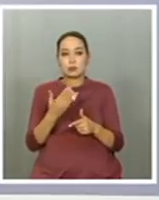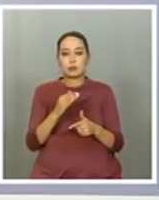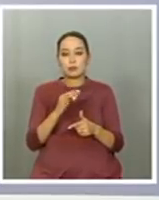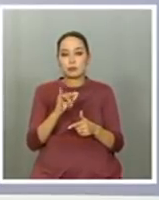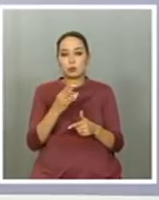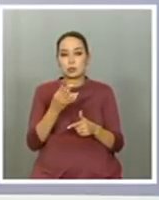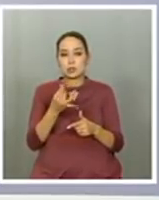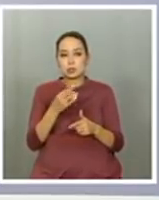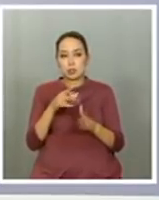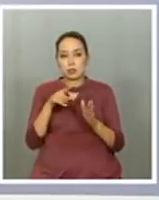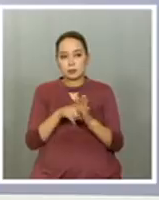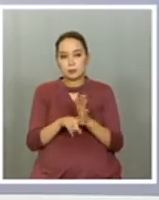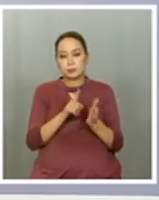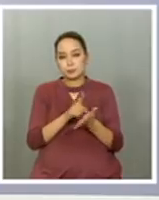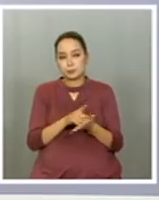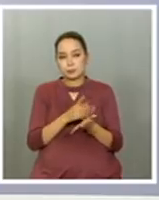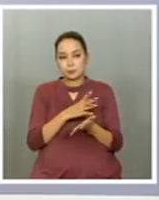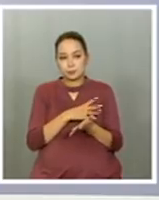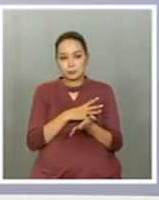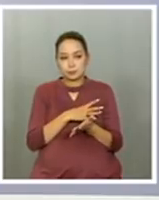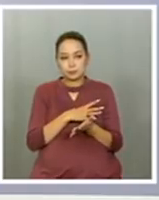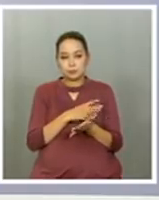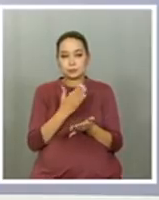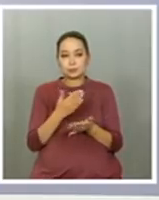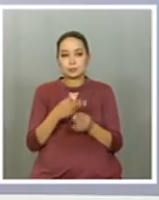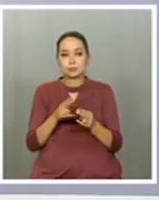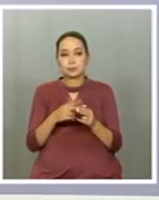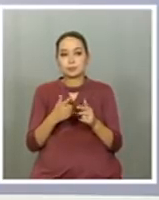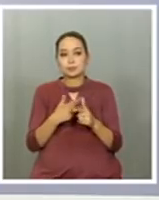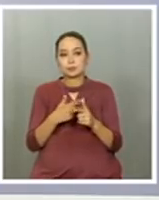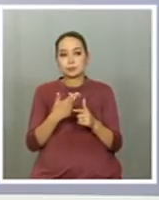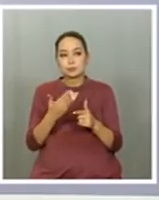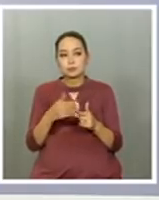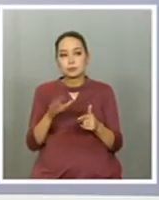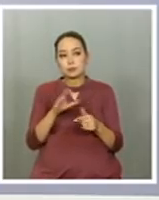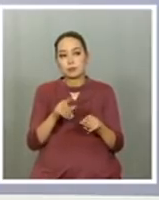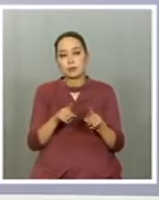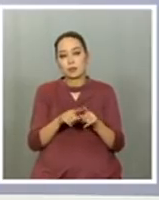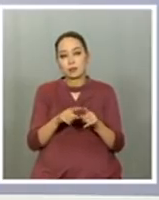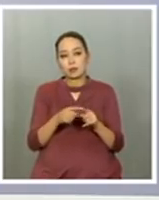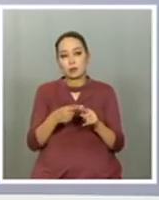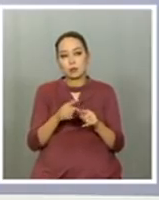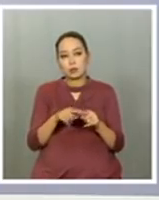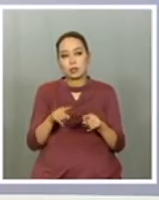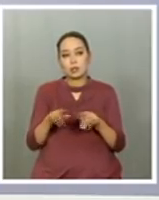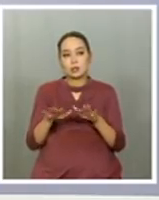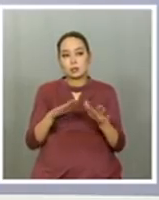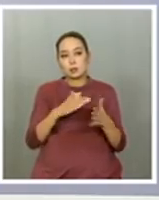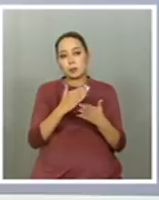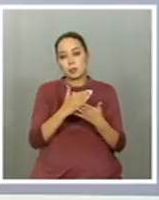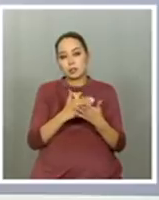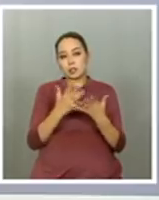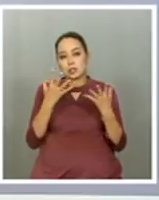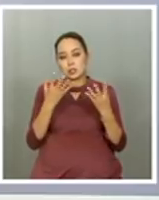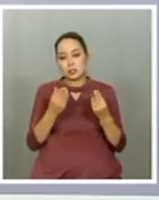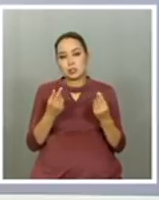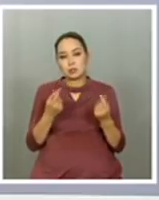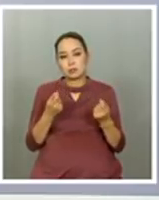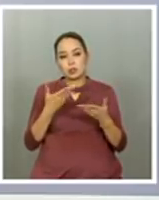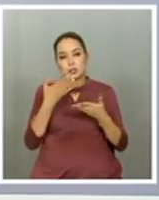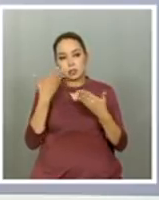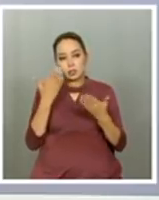функция жазылады. Компонентті бұлай атау олар үшін әрекеттер немесе оқиғаларды бағдарламалау кезінде